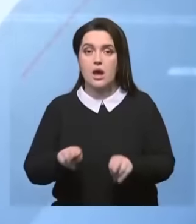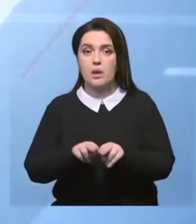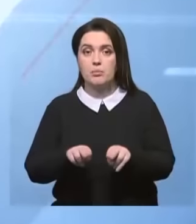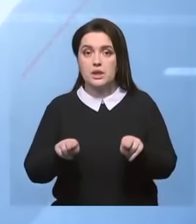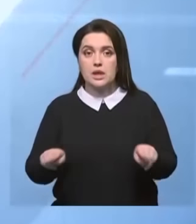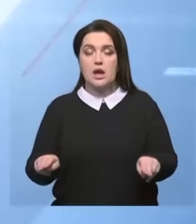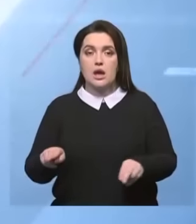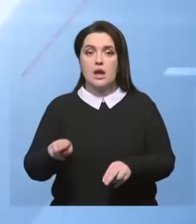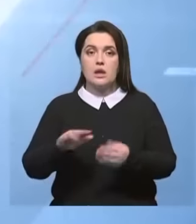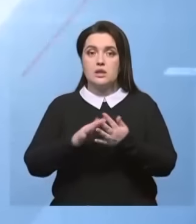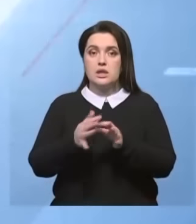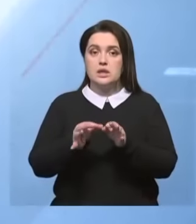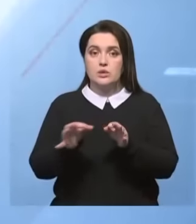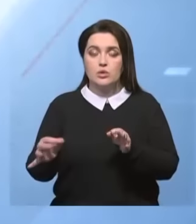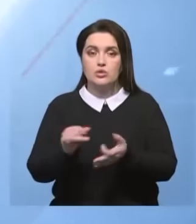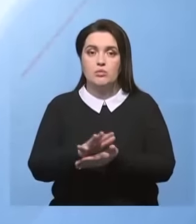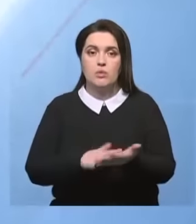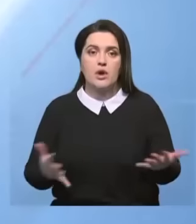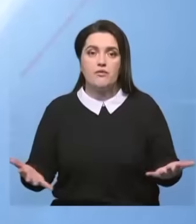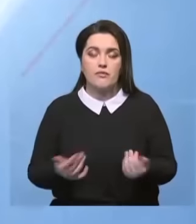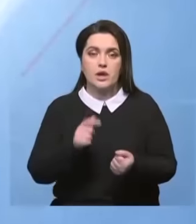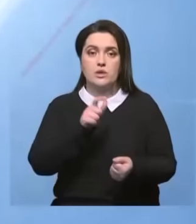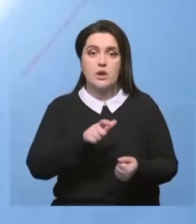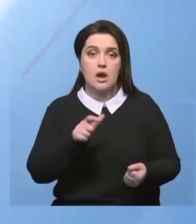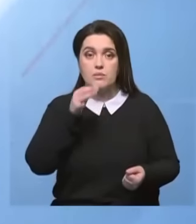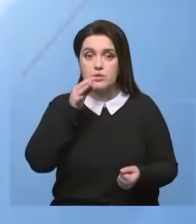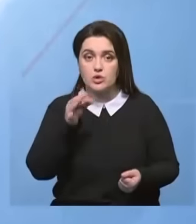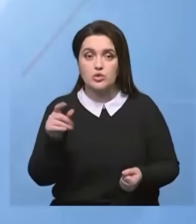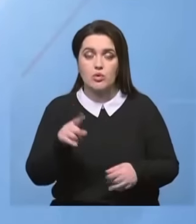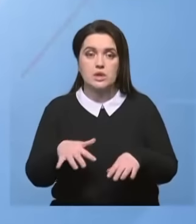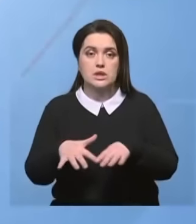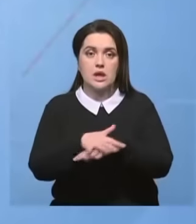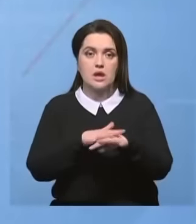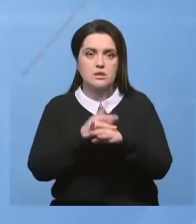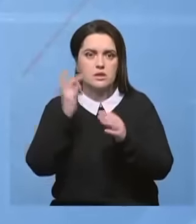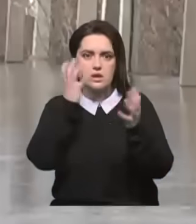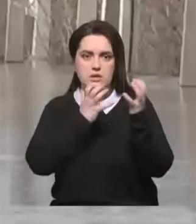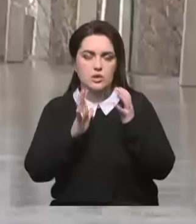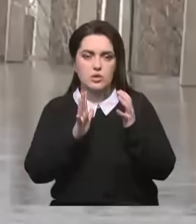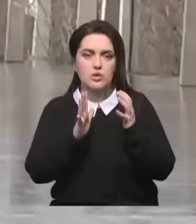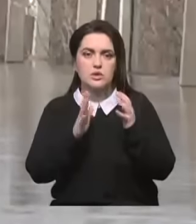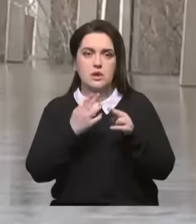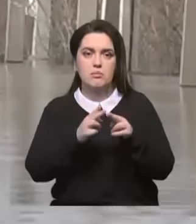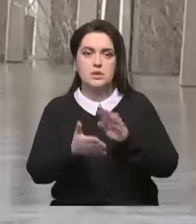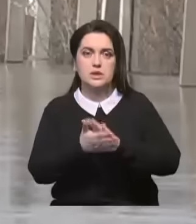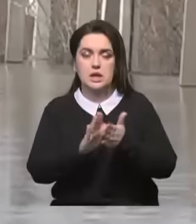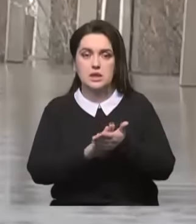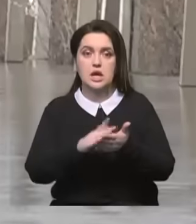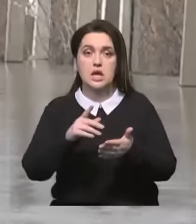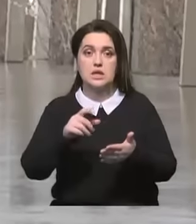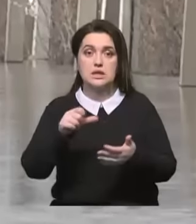В Петропавловске и пригородных селах продолжается эвакуация жителей. Спасатели отмечают, что население несерьезно относится к ситуации.